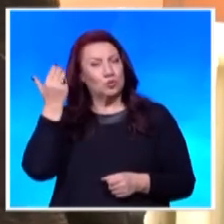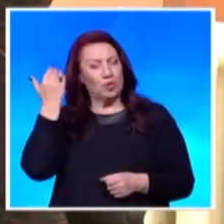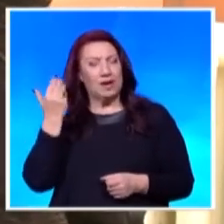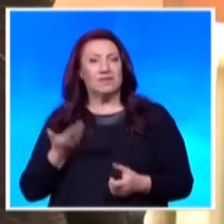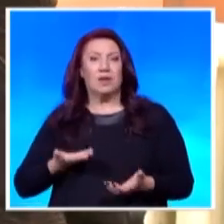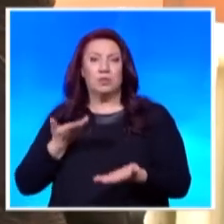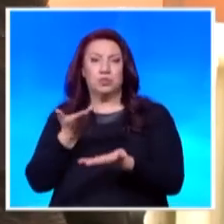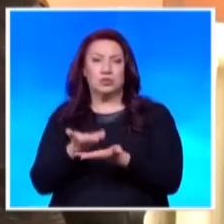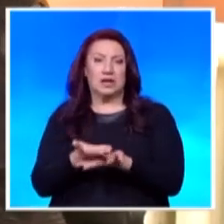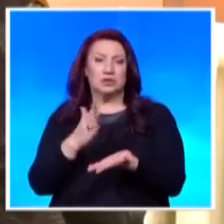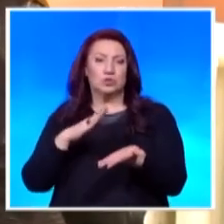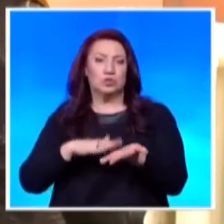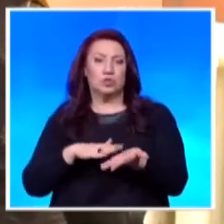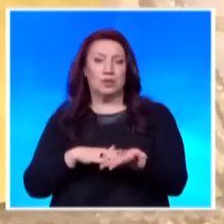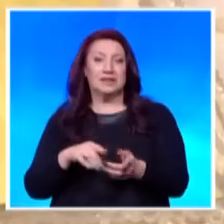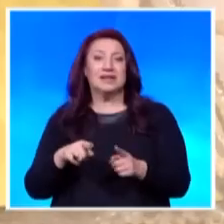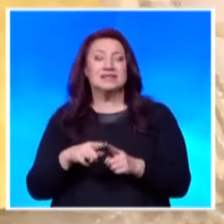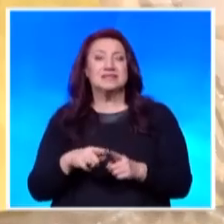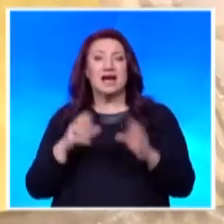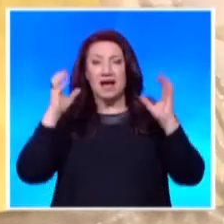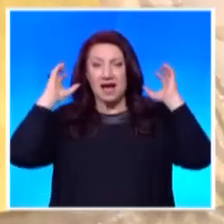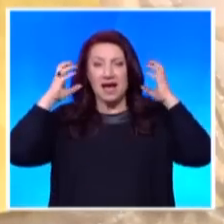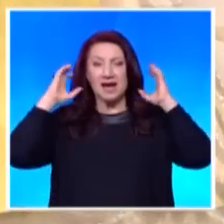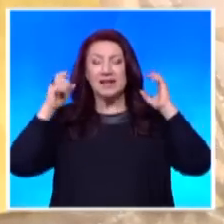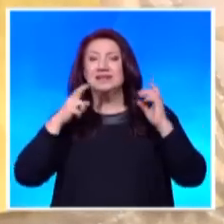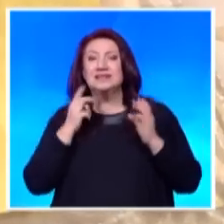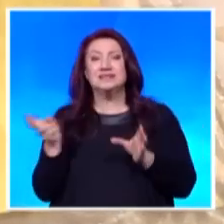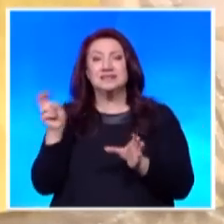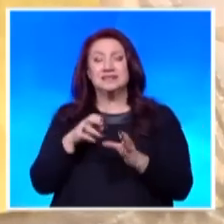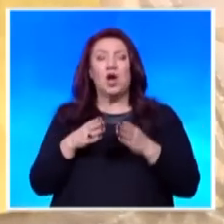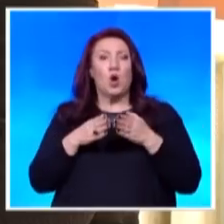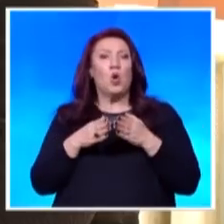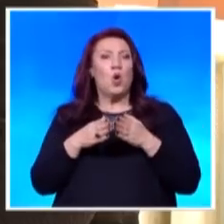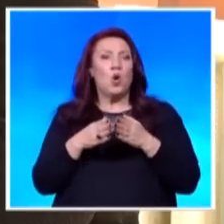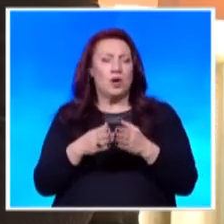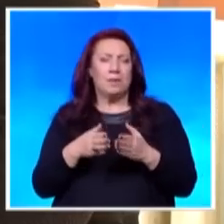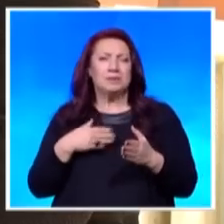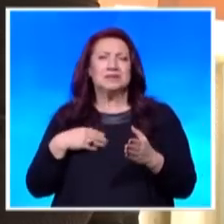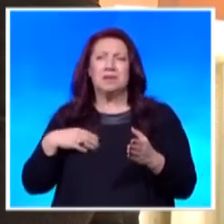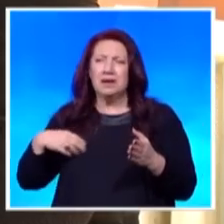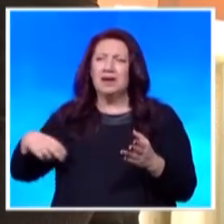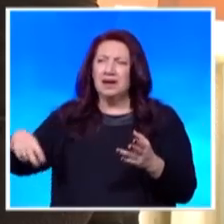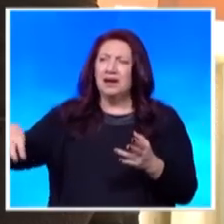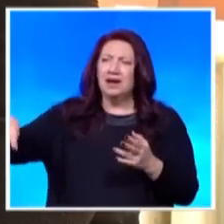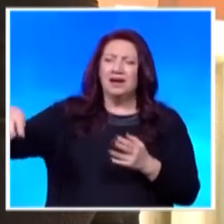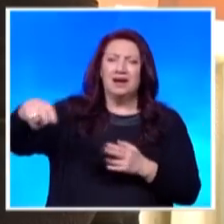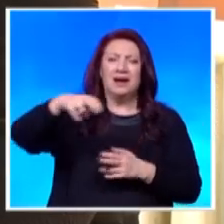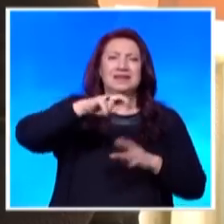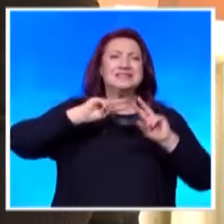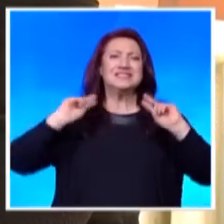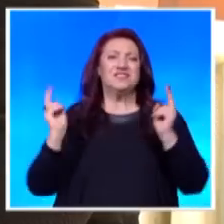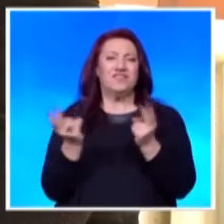за радист на кораб. Да обикалям света и изобщо след командира на